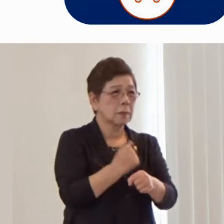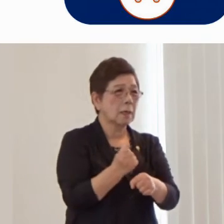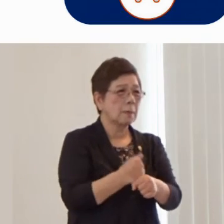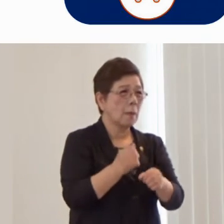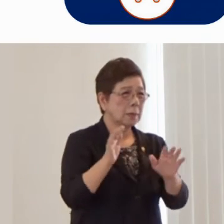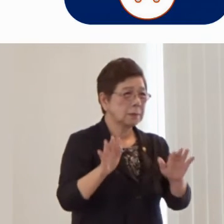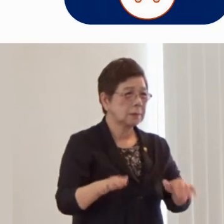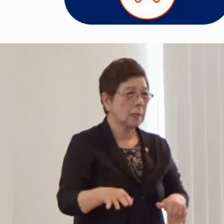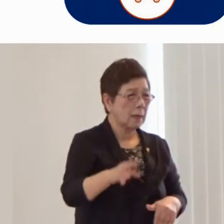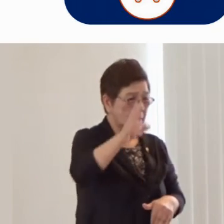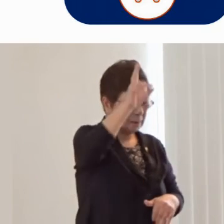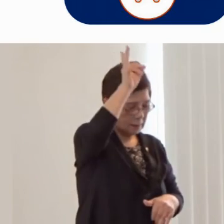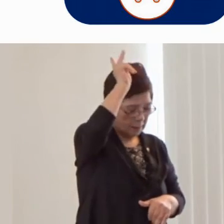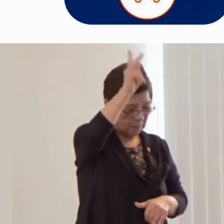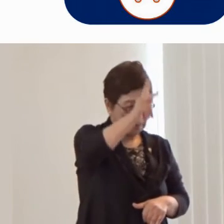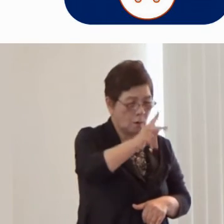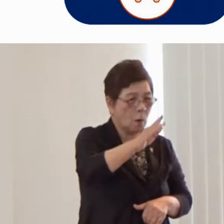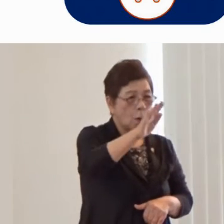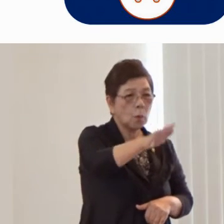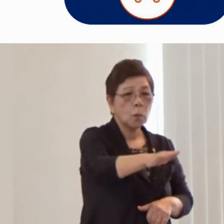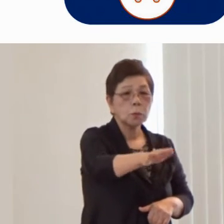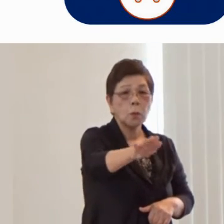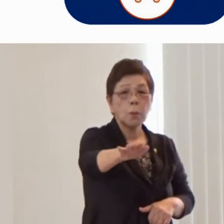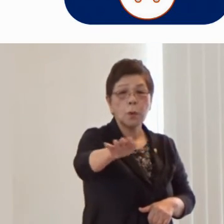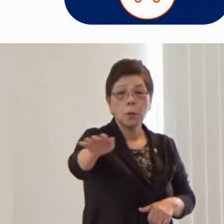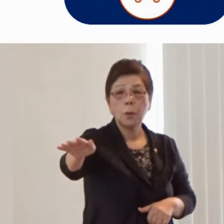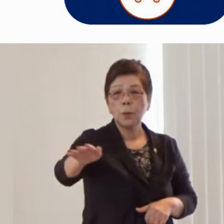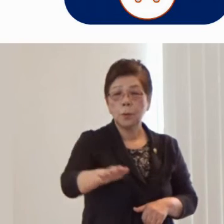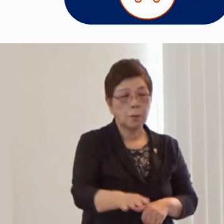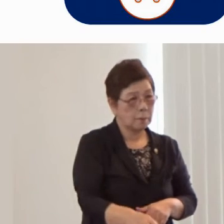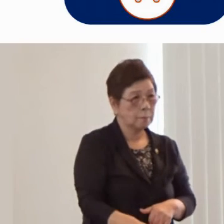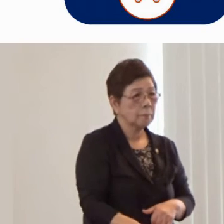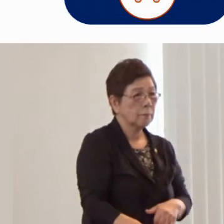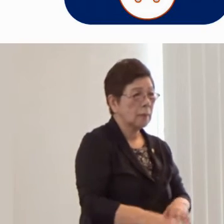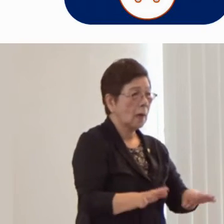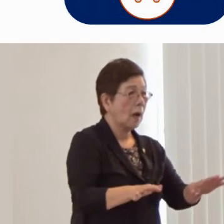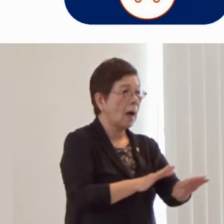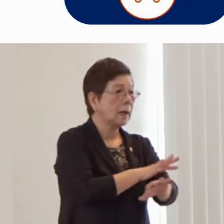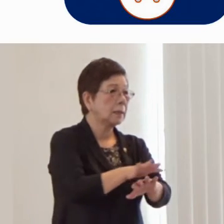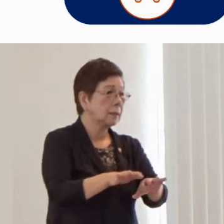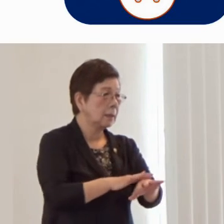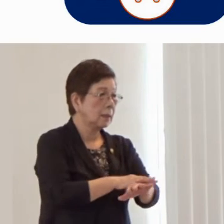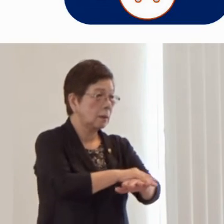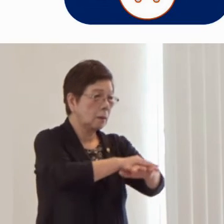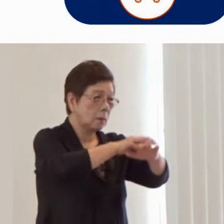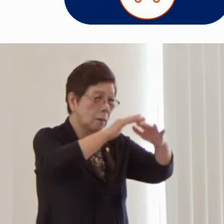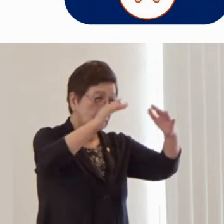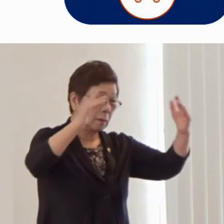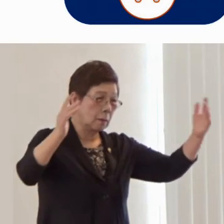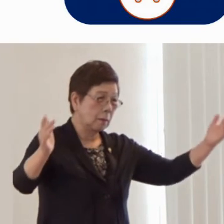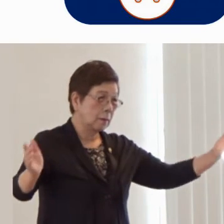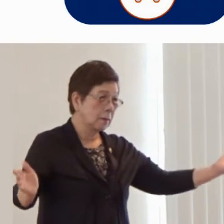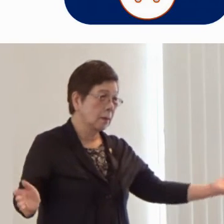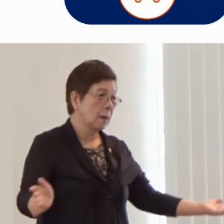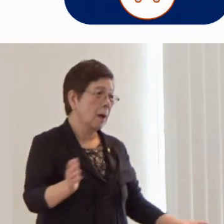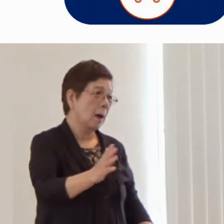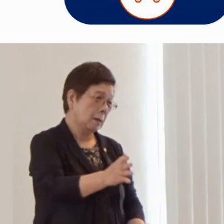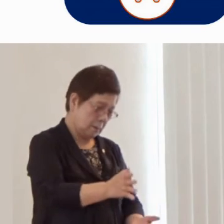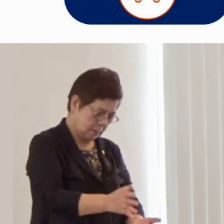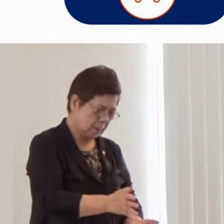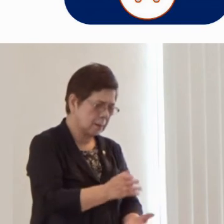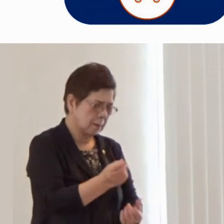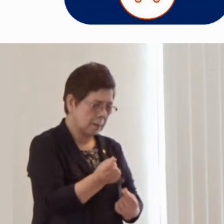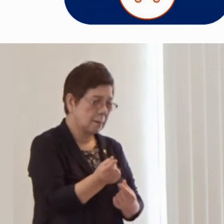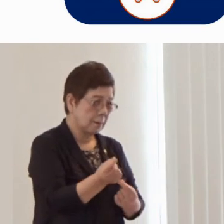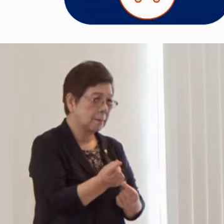入れられたと、神のことだった、ね、神の深いご愛に包まれて、キリストと結ばれる人は誰でも新しく創造